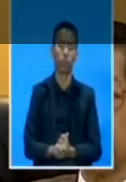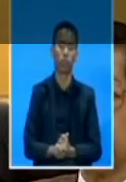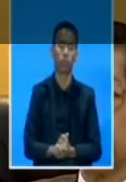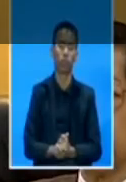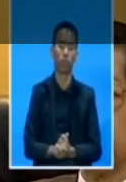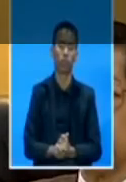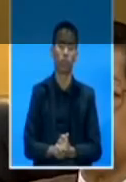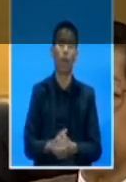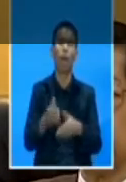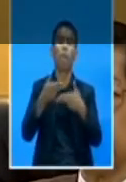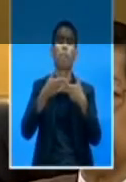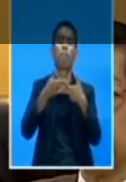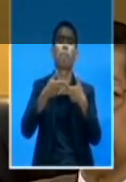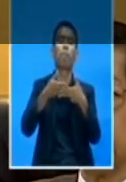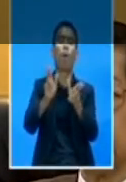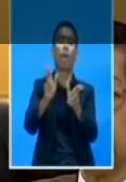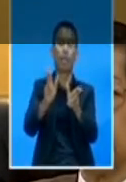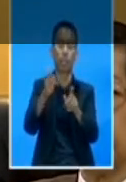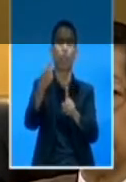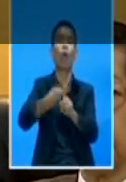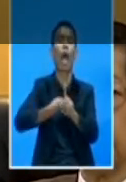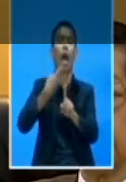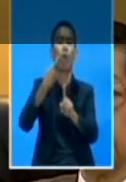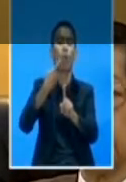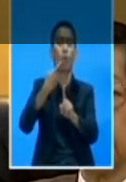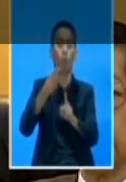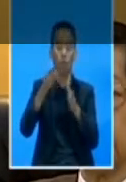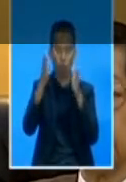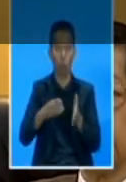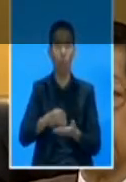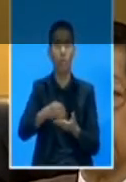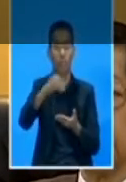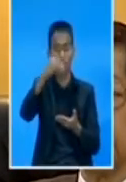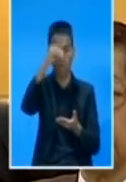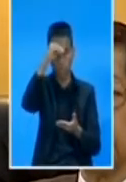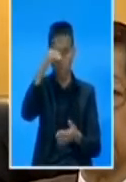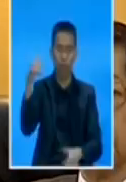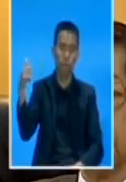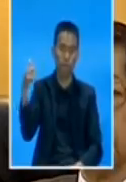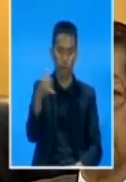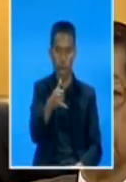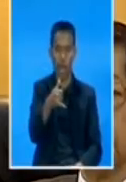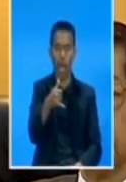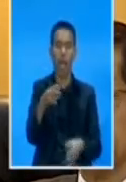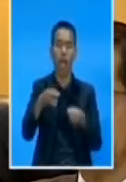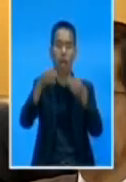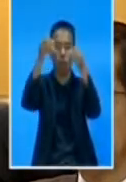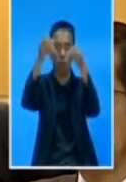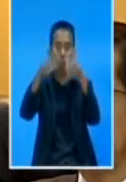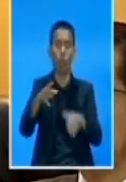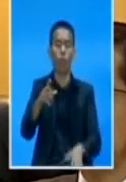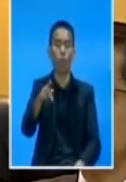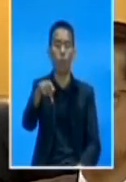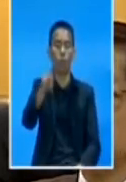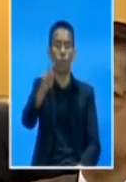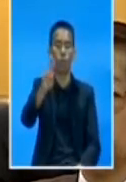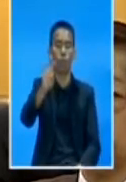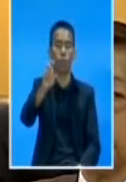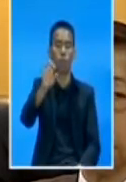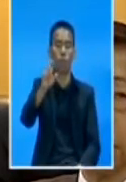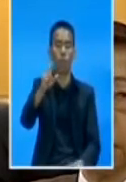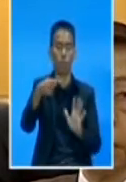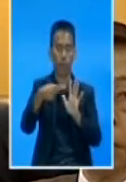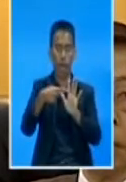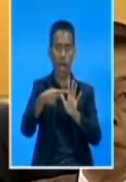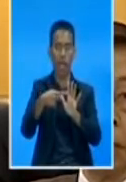การปล่อยตัวชั่วคราวครับนักศึกษาเดินมาที่นี่อาจารย์ปริญญาและหลายท่านรู้จัก 30,000 ราย